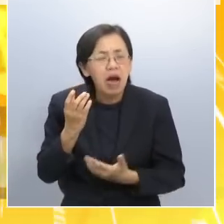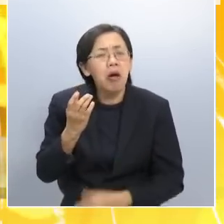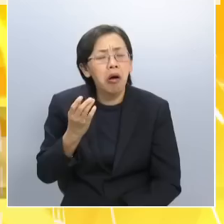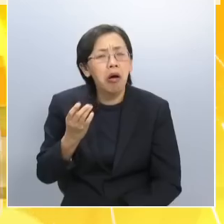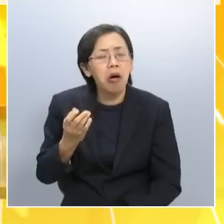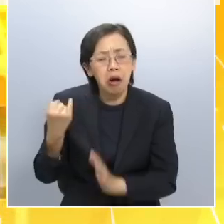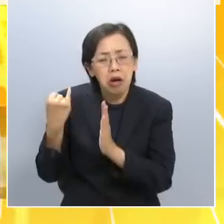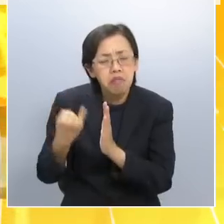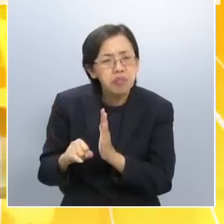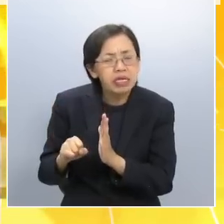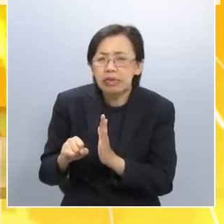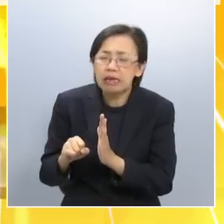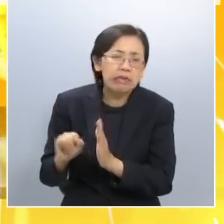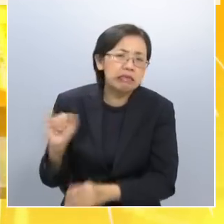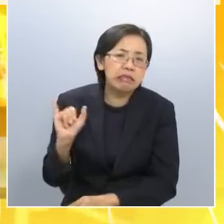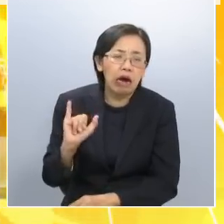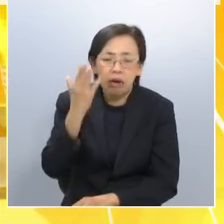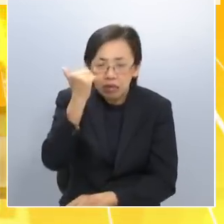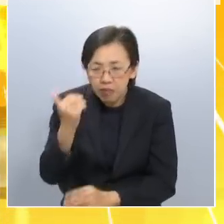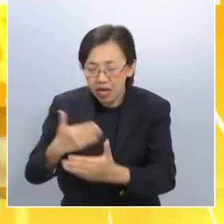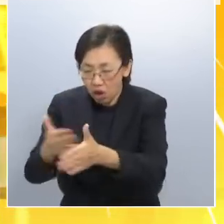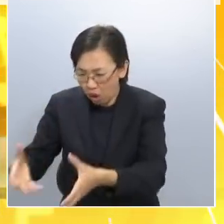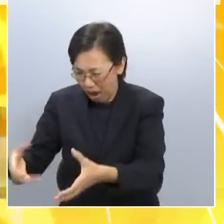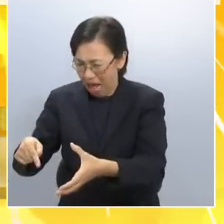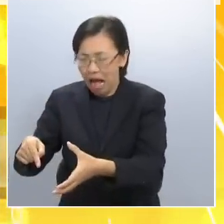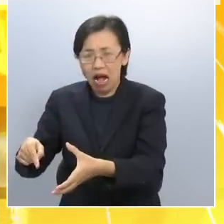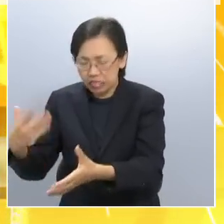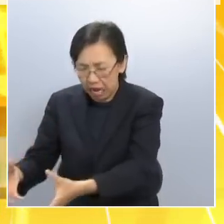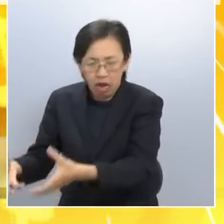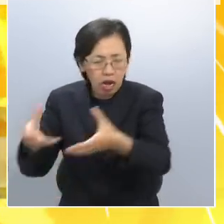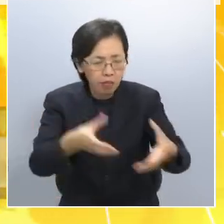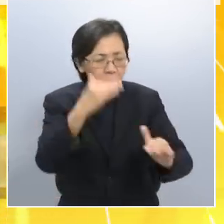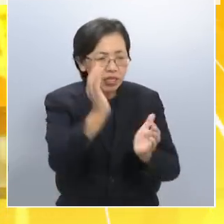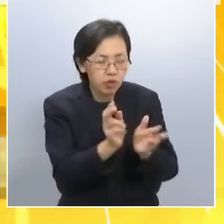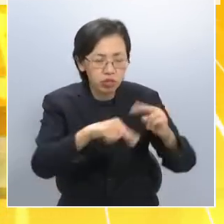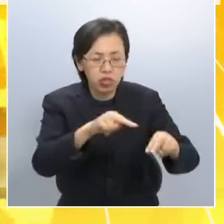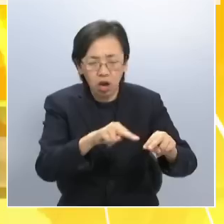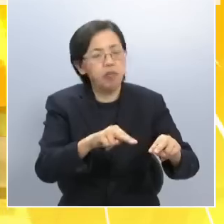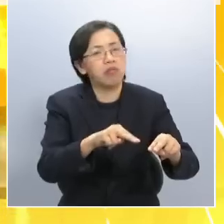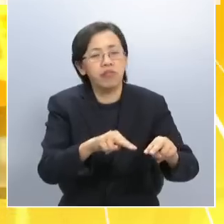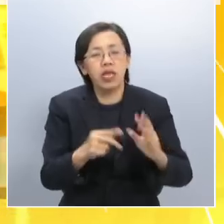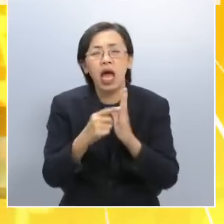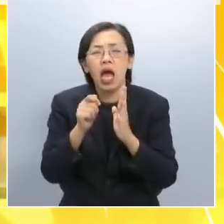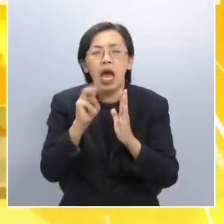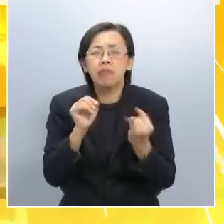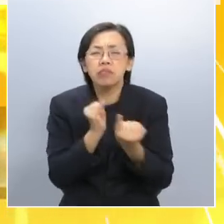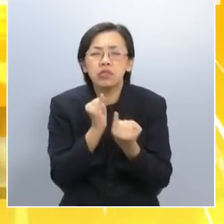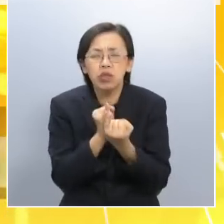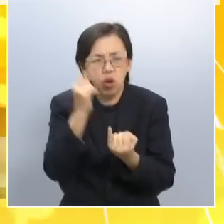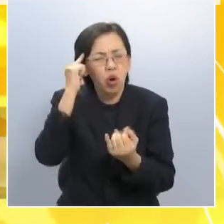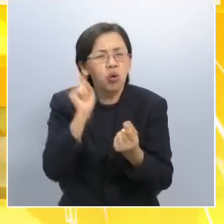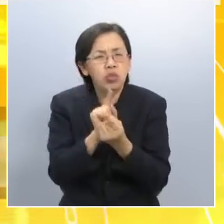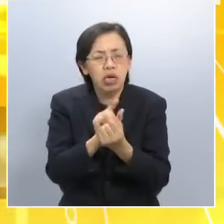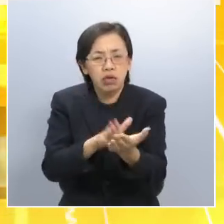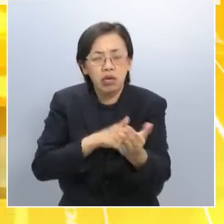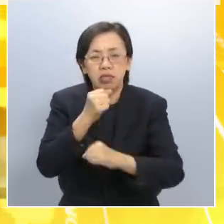มกันเนื่องจากมีเจตนานำของกลางมาให้ตำรวจตรวจสอบค่ะแล้วก็เป็นคนที่แอมไว้วางใจด้วยรู้จักกันมาตั้งแต่ปี